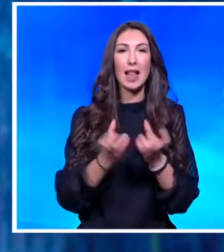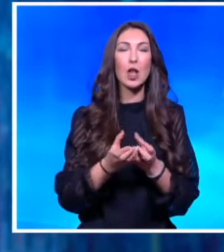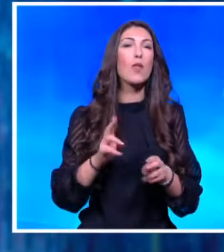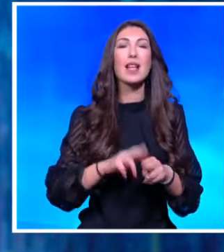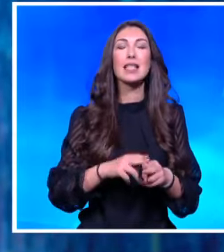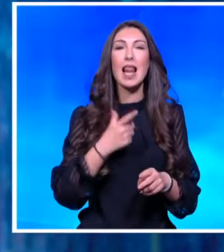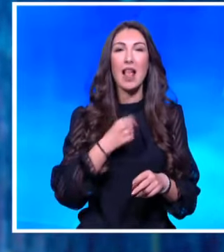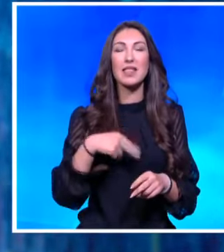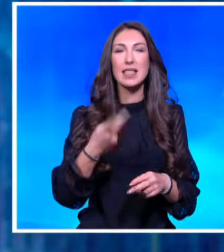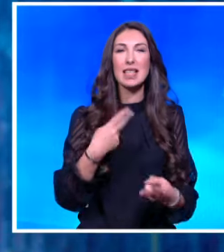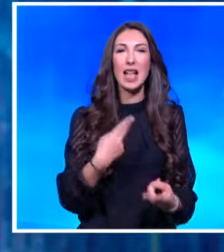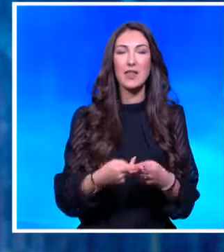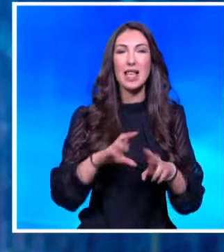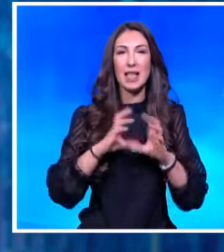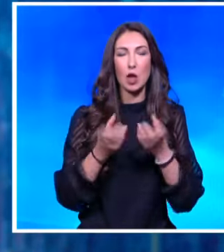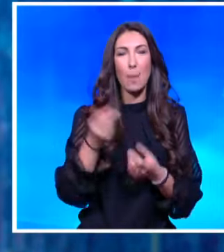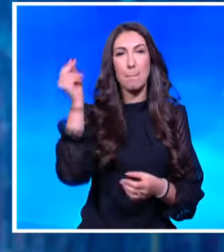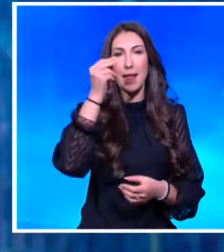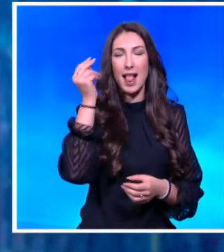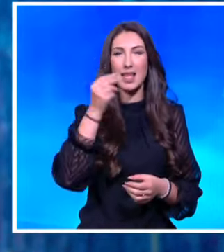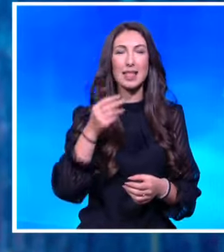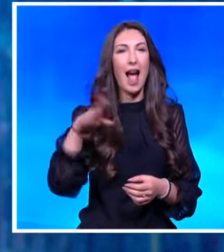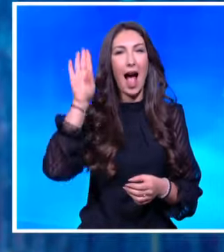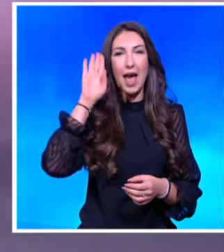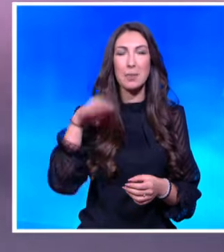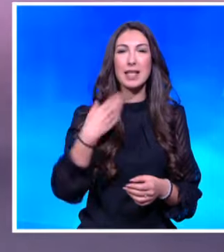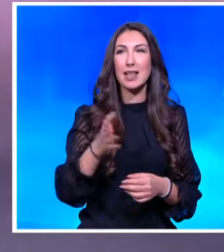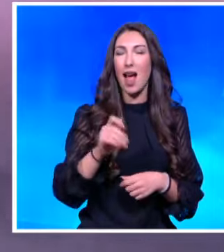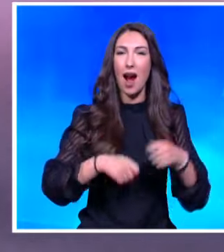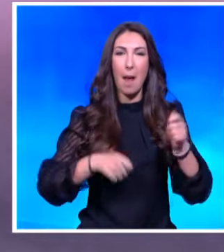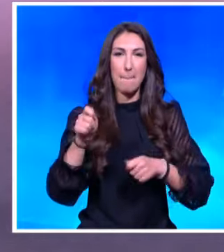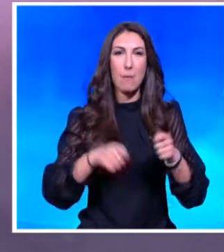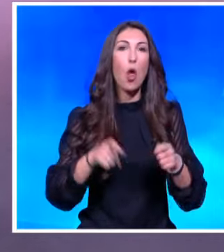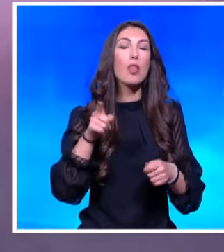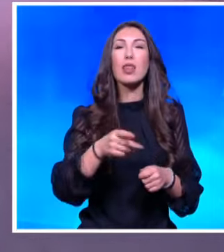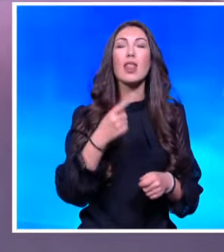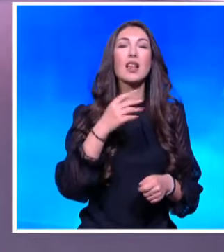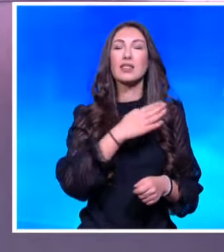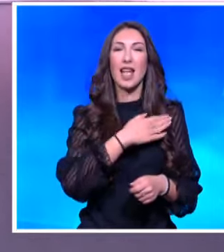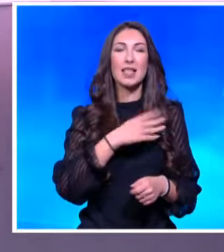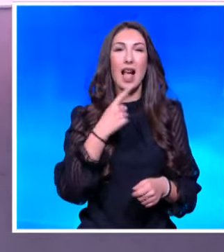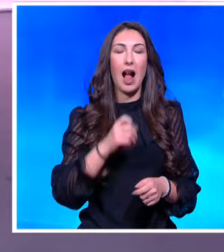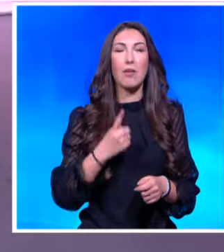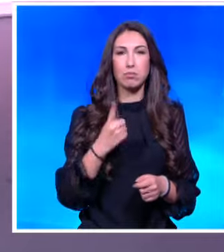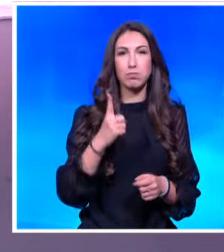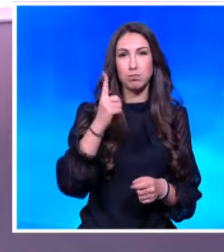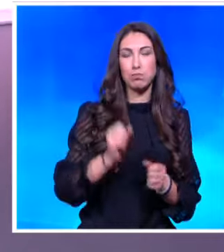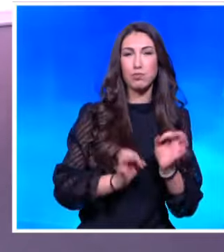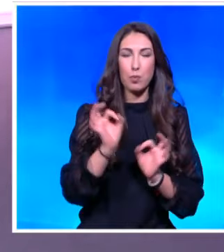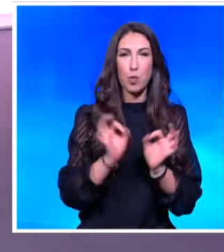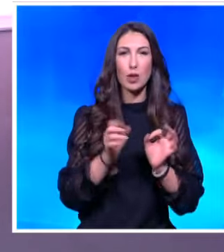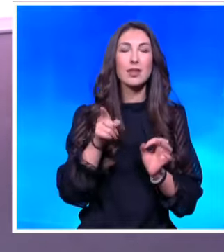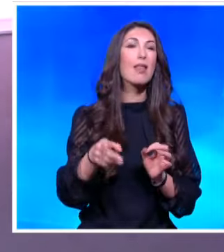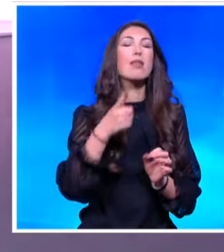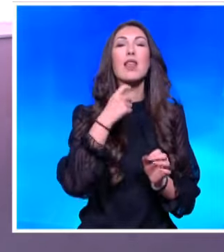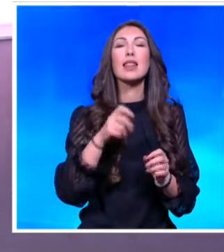Левски след затварянето на стадион Българска армия за реконструкция. Червените водят с 3 на 0 на Ботев Враца в края на второто полувреме.